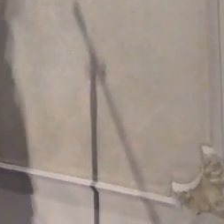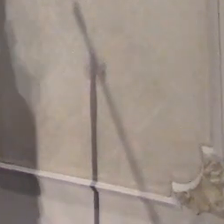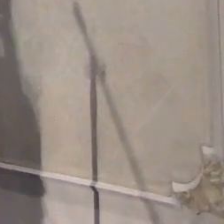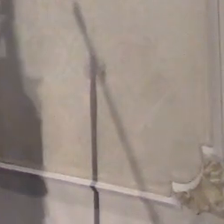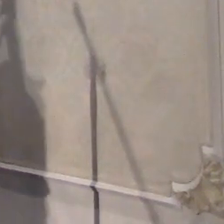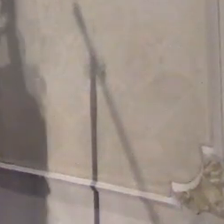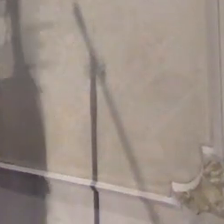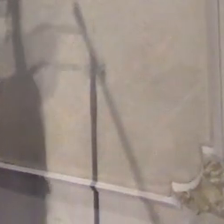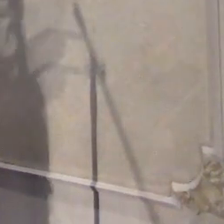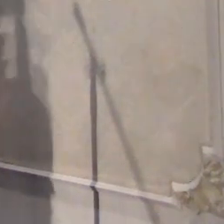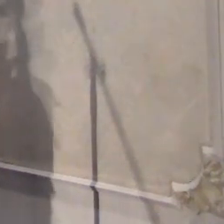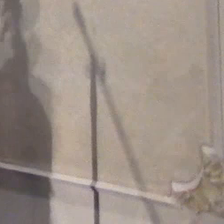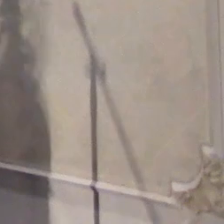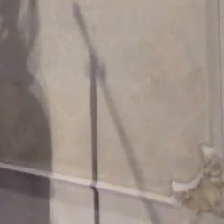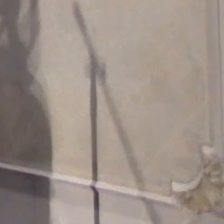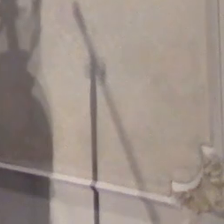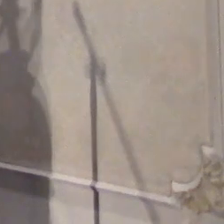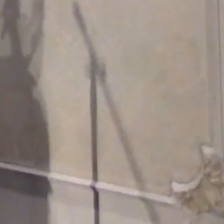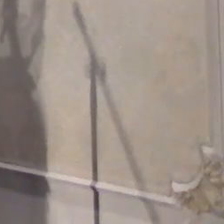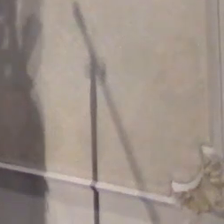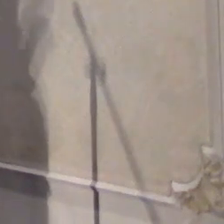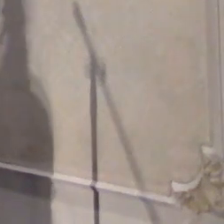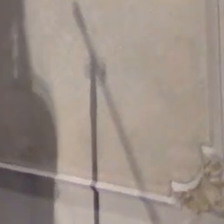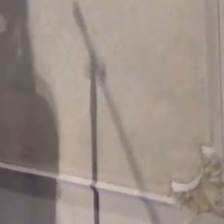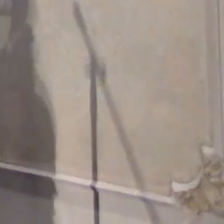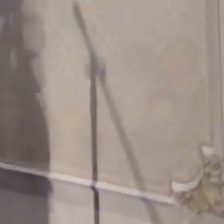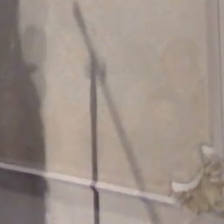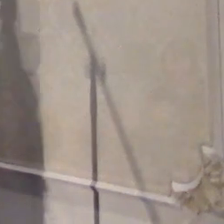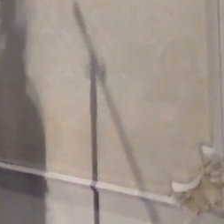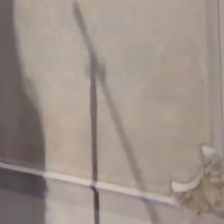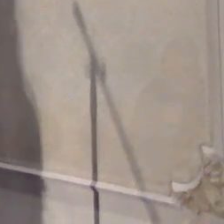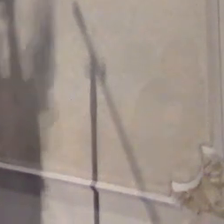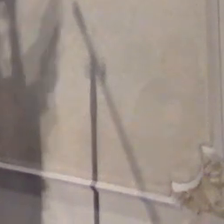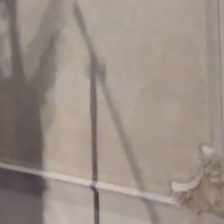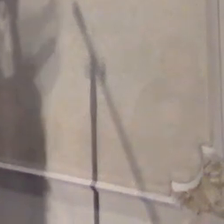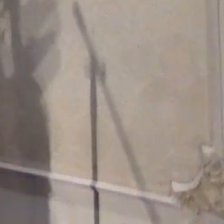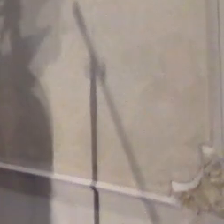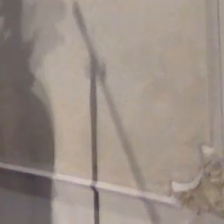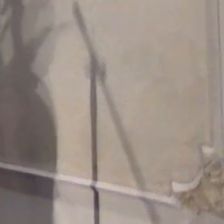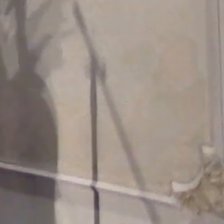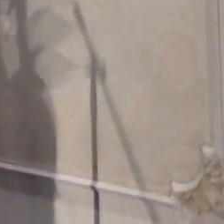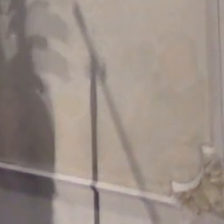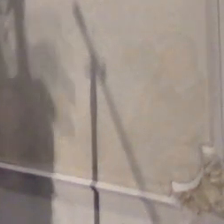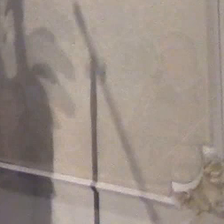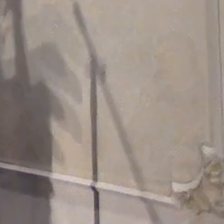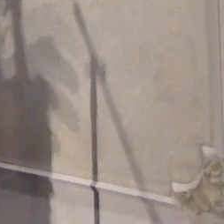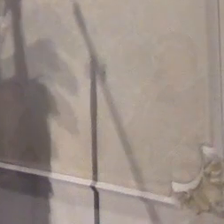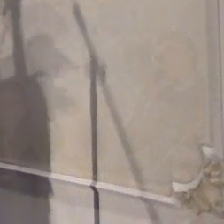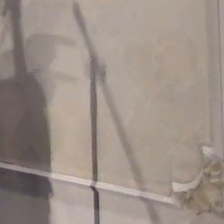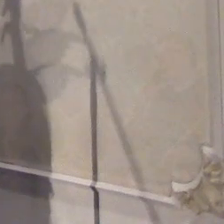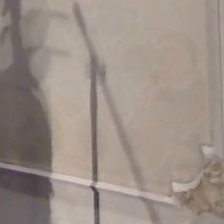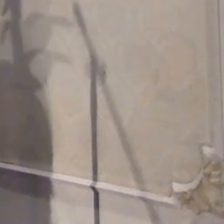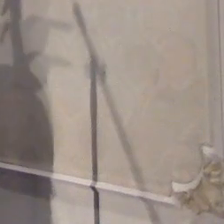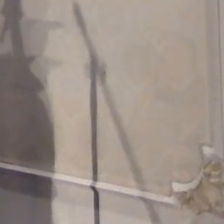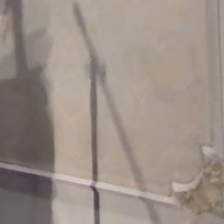negli anni 70 nel promuovere la musica contemporanea roma in quegli anni c'era una grande una